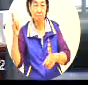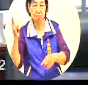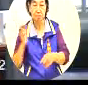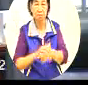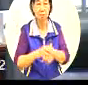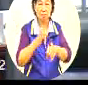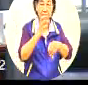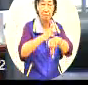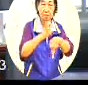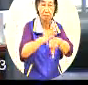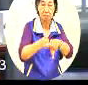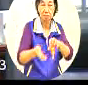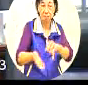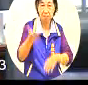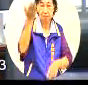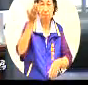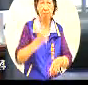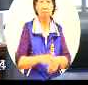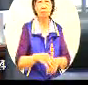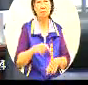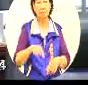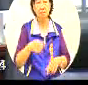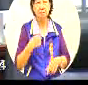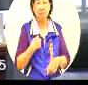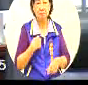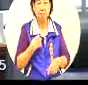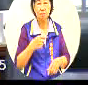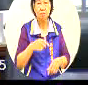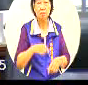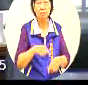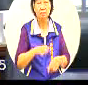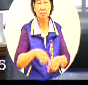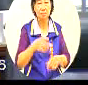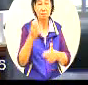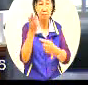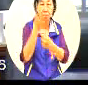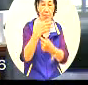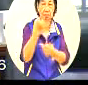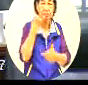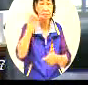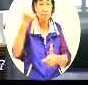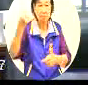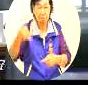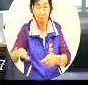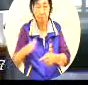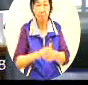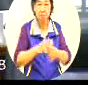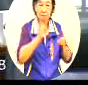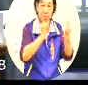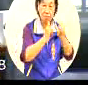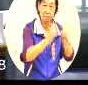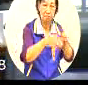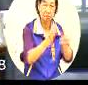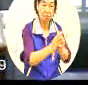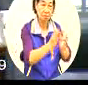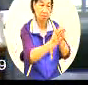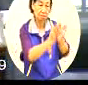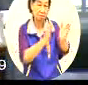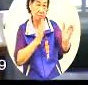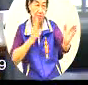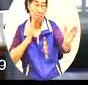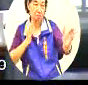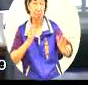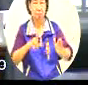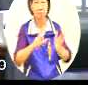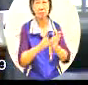以上。那么本席认为当旗津居民在当地排队很长很长的时